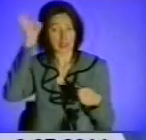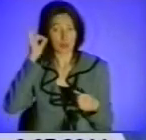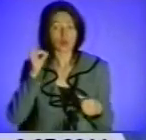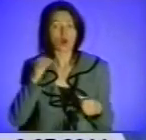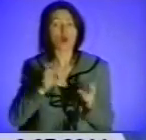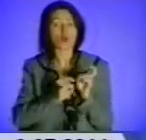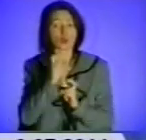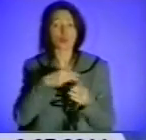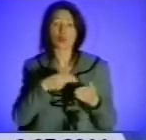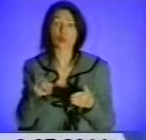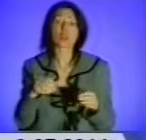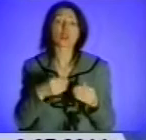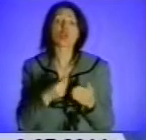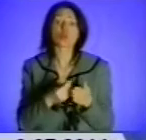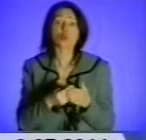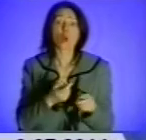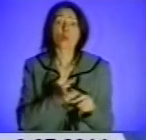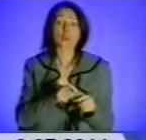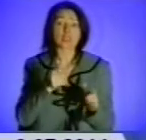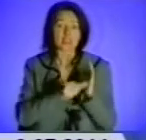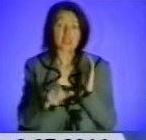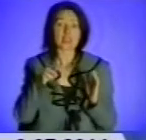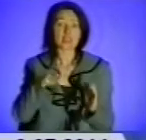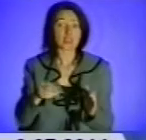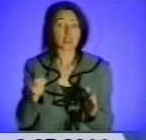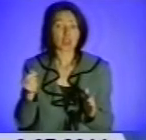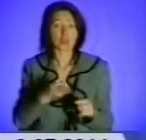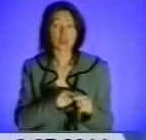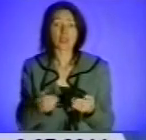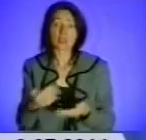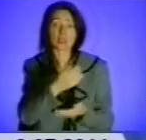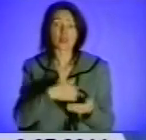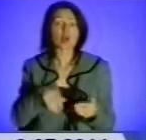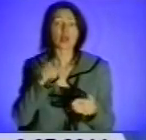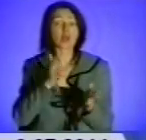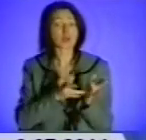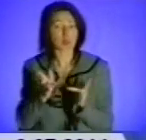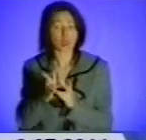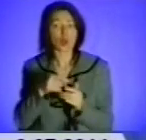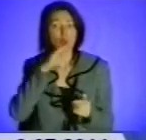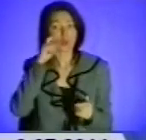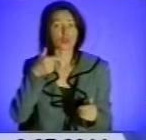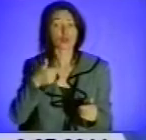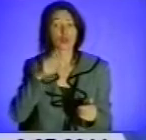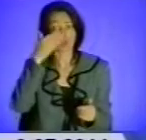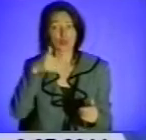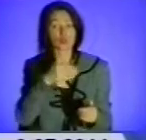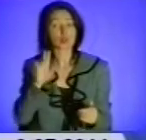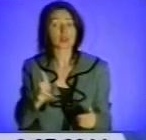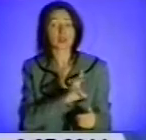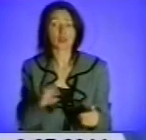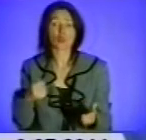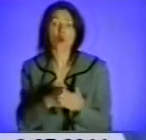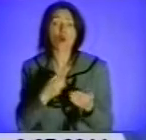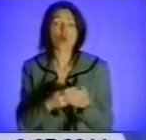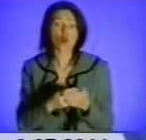суму понад 60 тисяч гривень, які надійшли від вірних Української греко-католицької церкви до фонду цільової допомоги військовим,